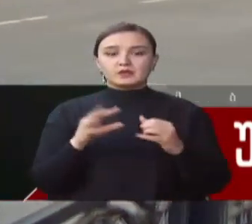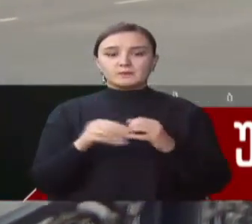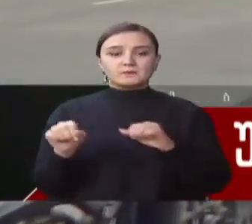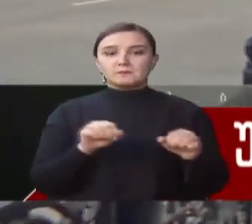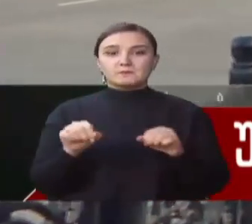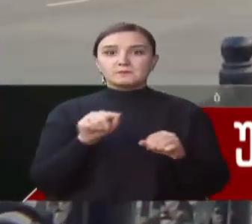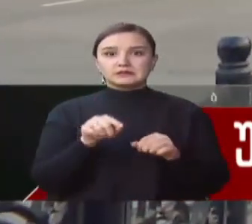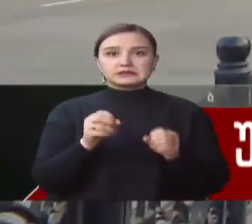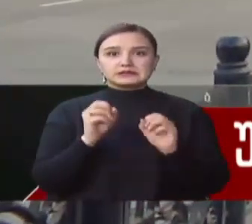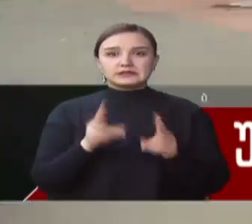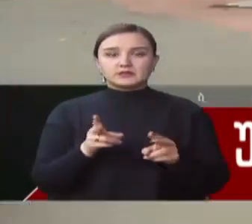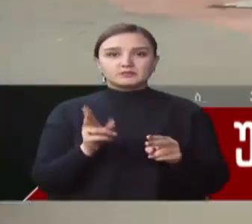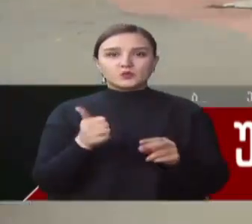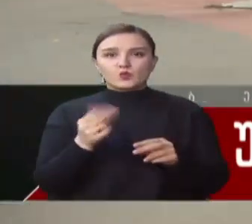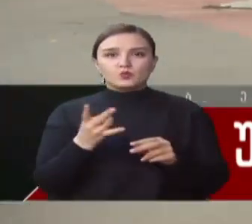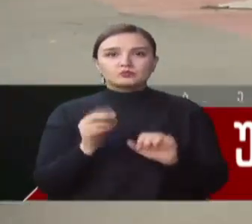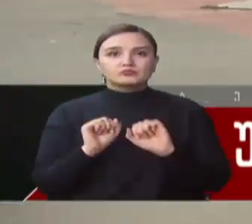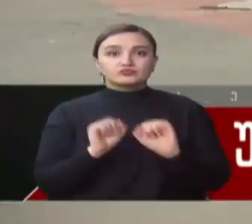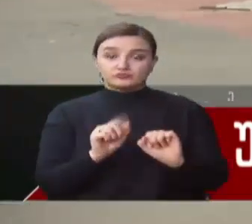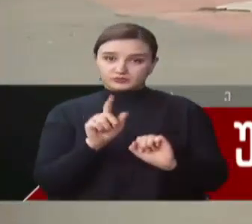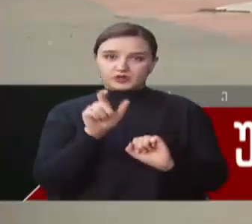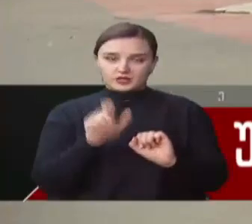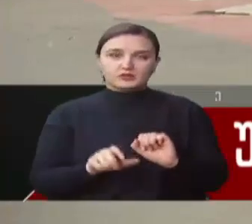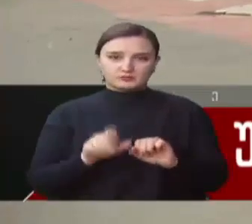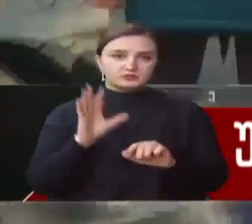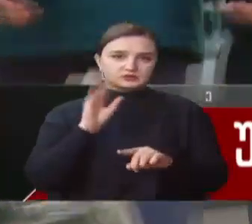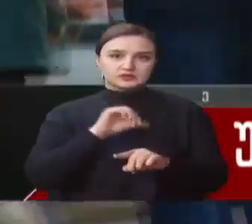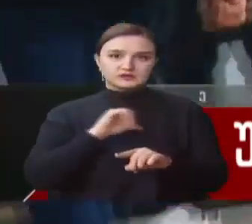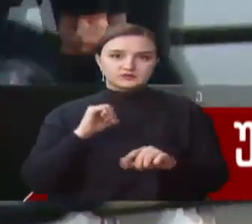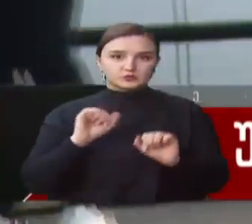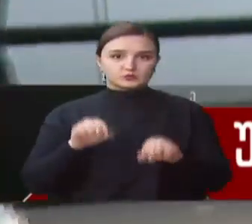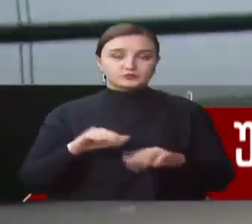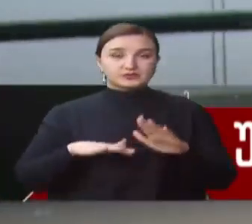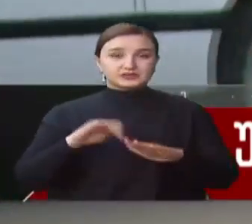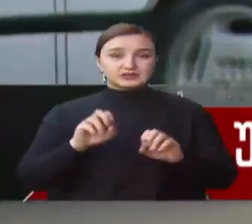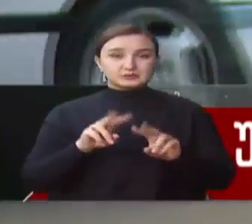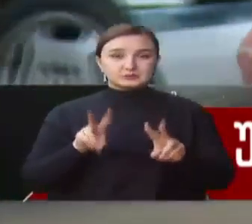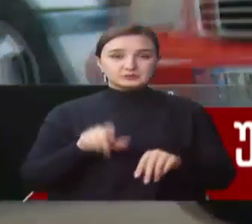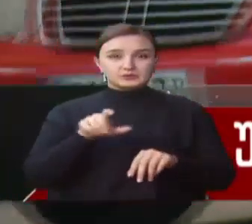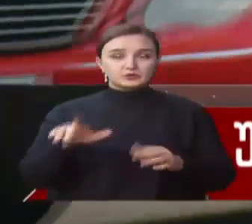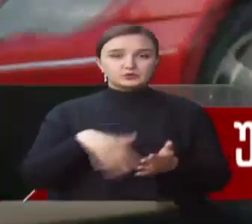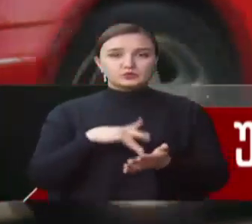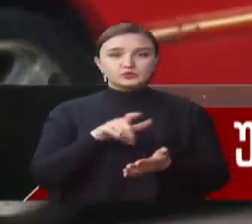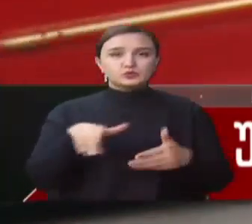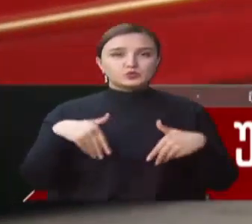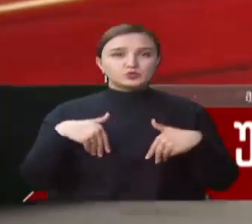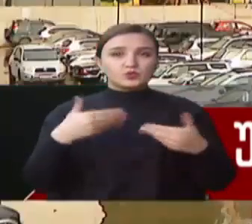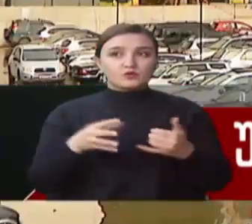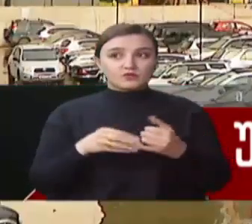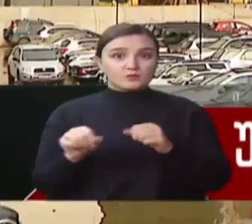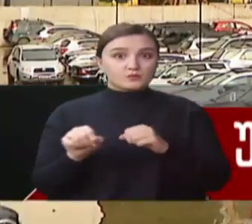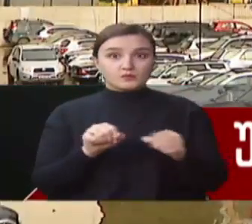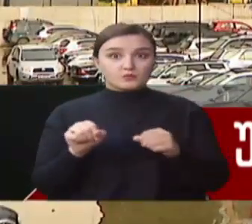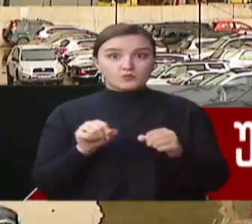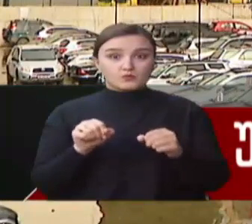საფრთხების მინიმუმამდე დაყვანა ერთადერთი არაც ადამიანს შეუძლია. დარგის სპეციალისტები მოქალაქეებს ურჩევენ მიწისძვრის დასრულებამდე